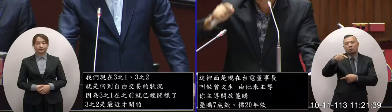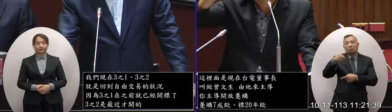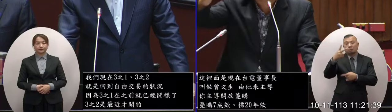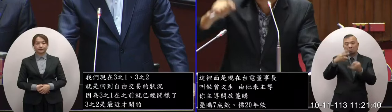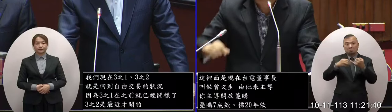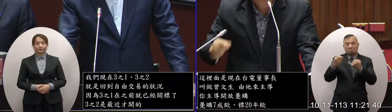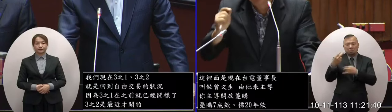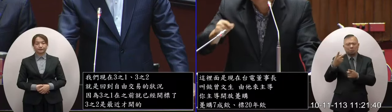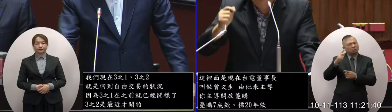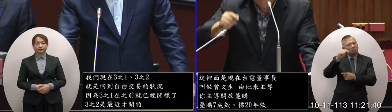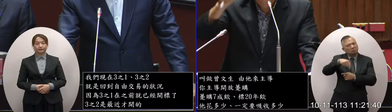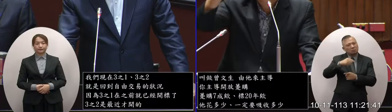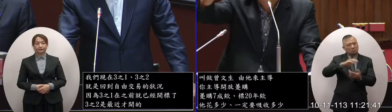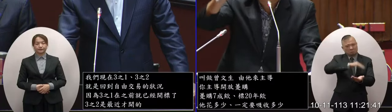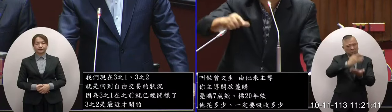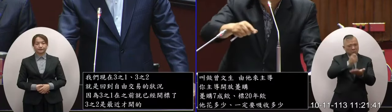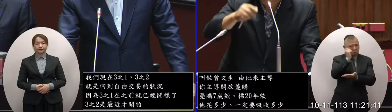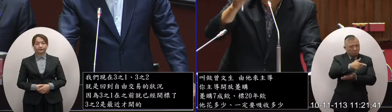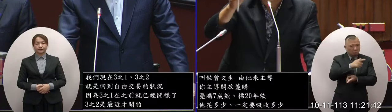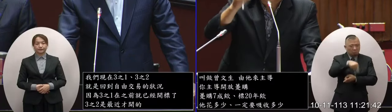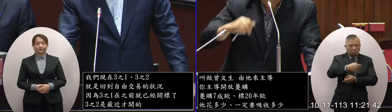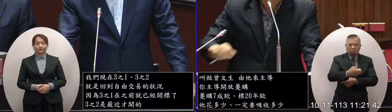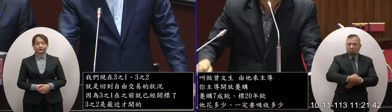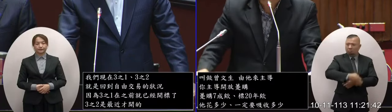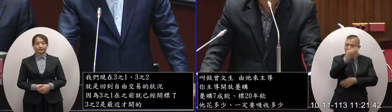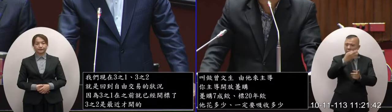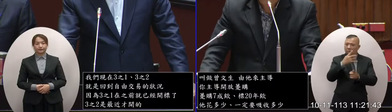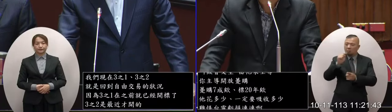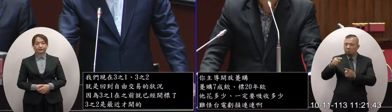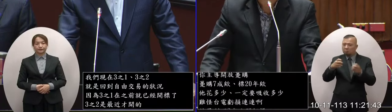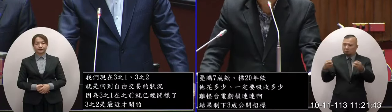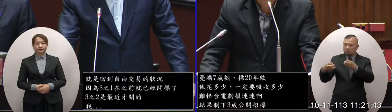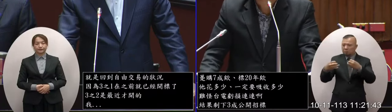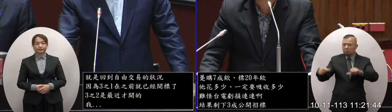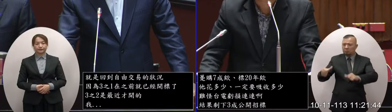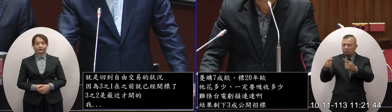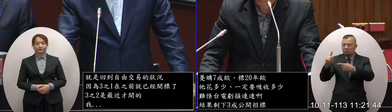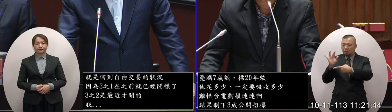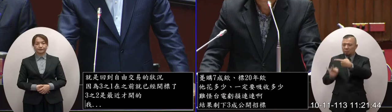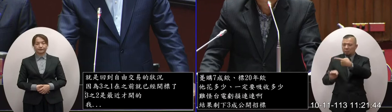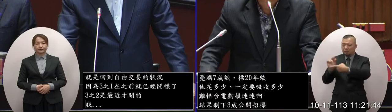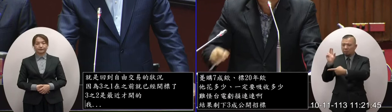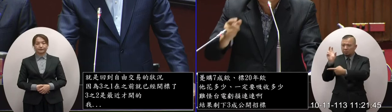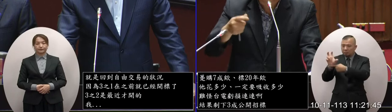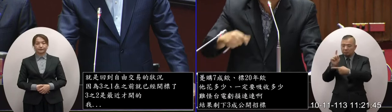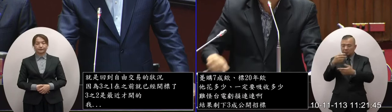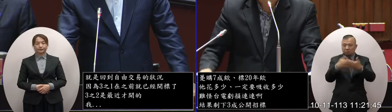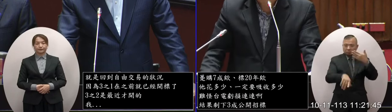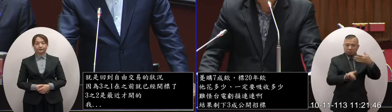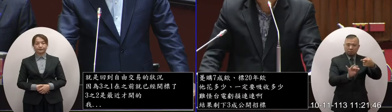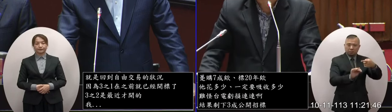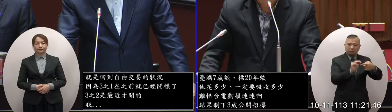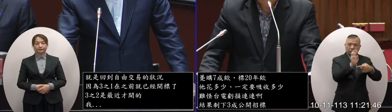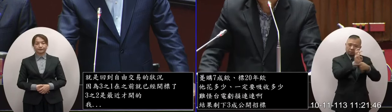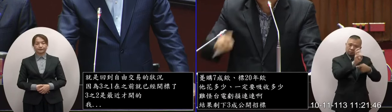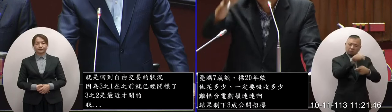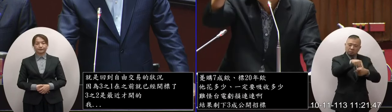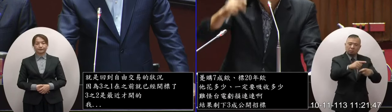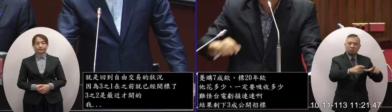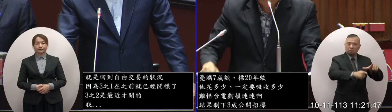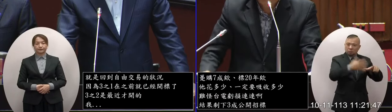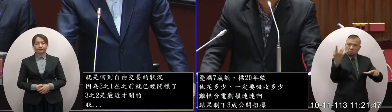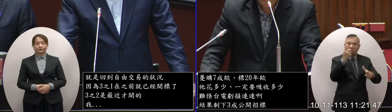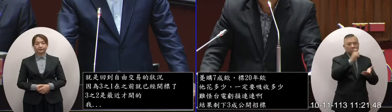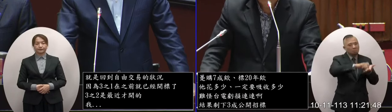购价钱那么高，溢价70%，剩下30%才做什么？剩下30%才公开招标啊，